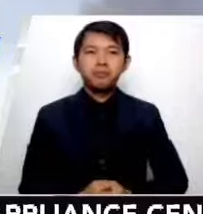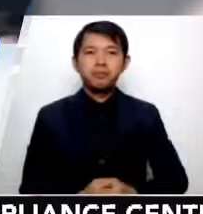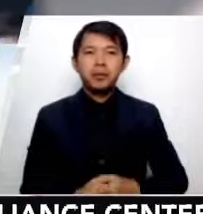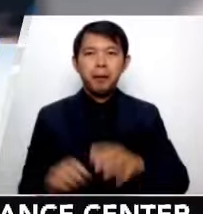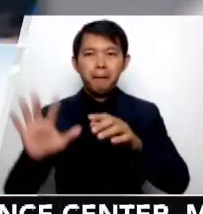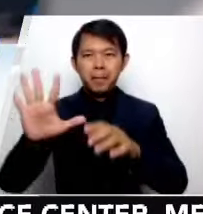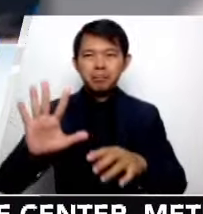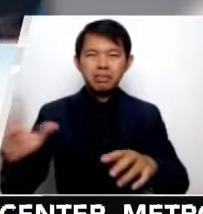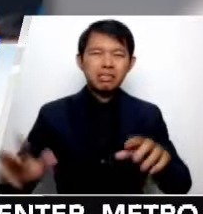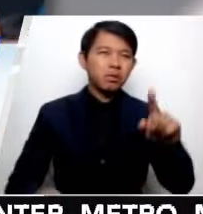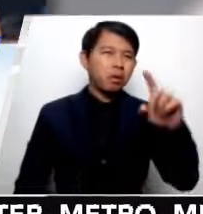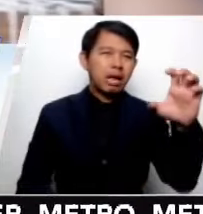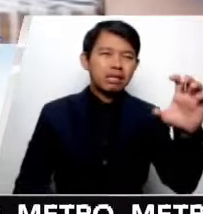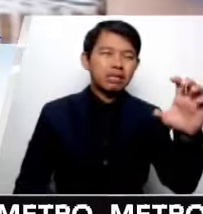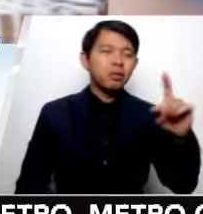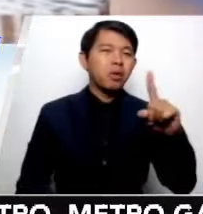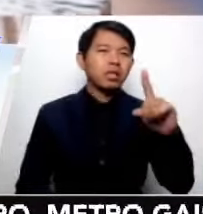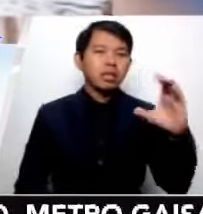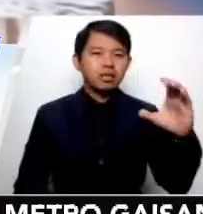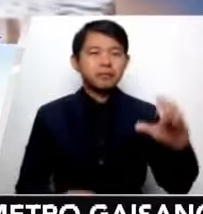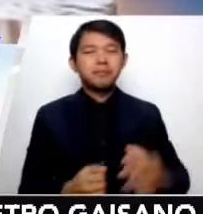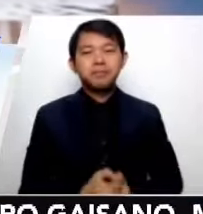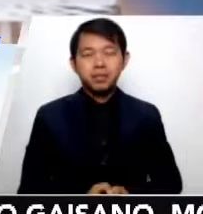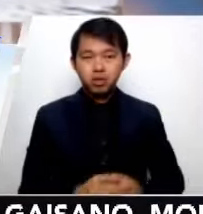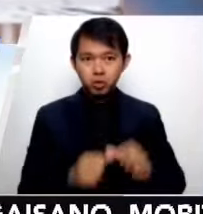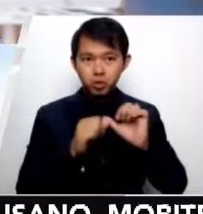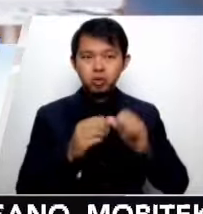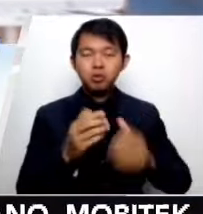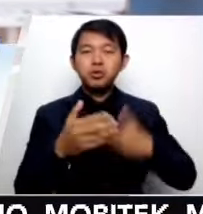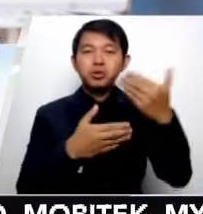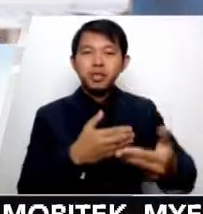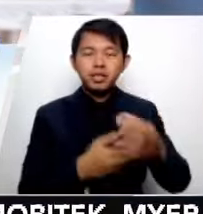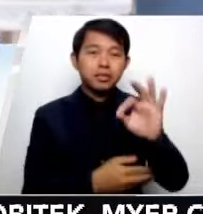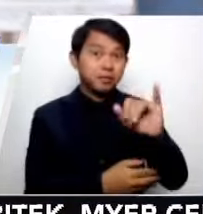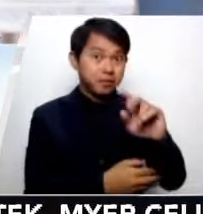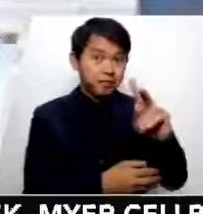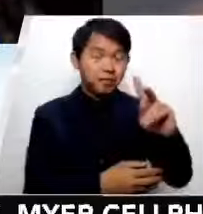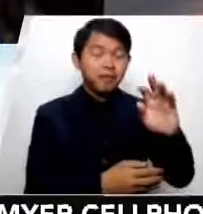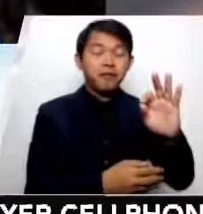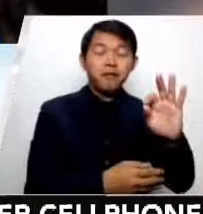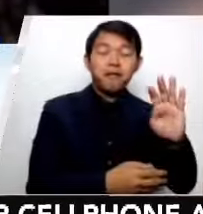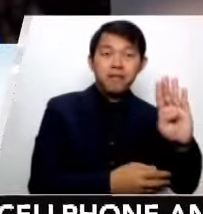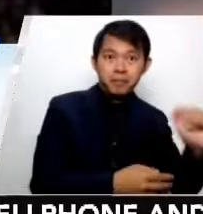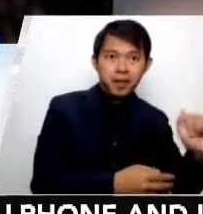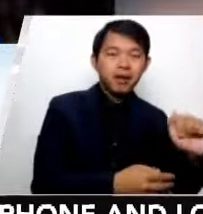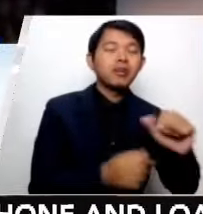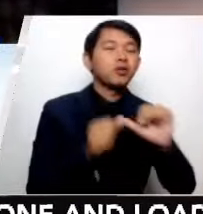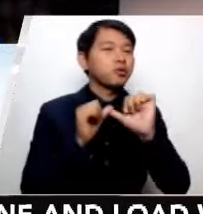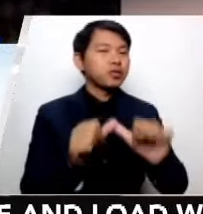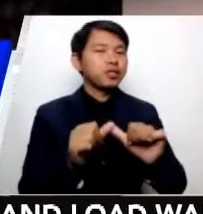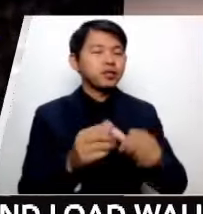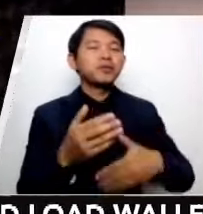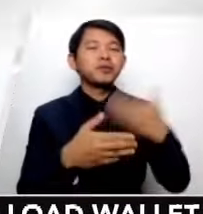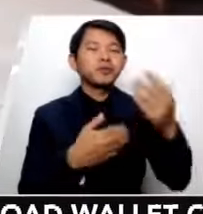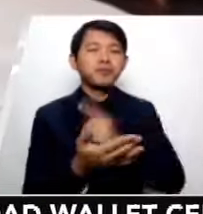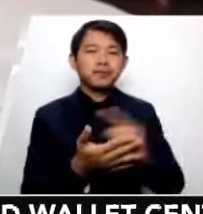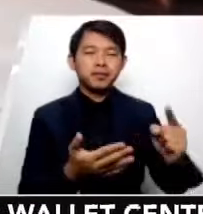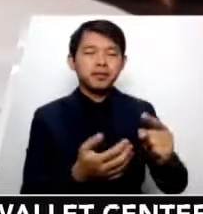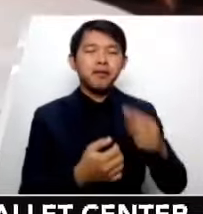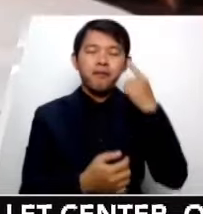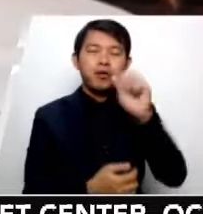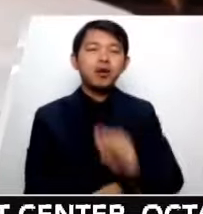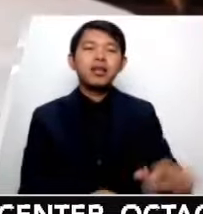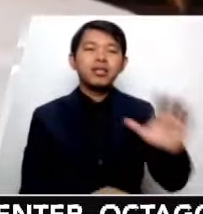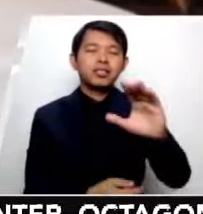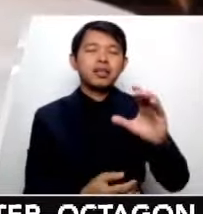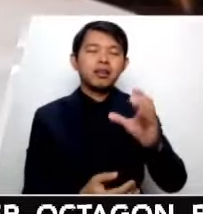Sa Nobyembre, magpapatuloy ang road to FIBA Cup ng Gilas para sa second window ng Asia Cup Qualifiers. Nakakuha naman ng